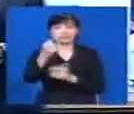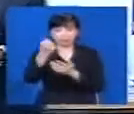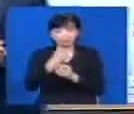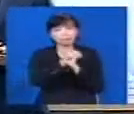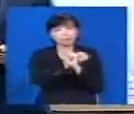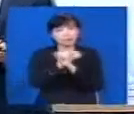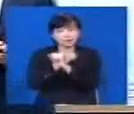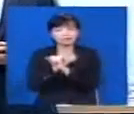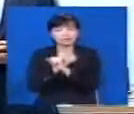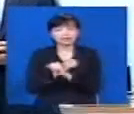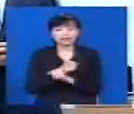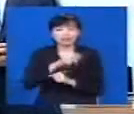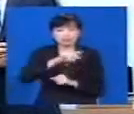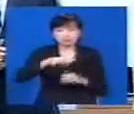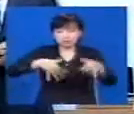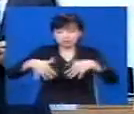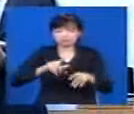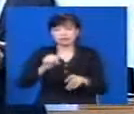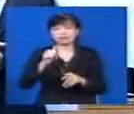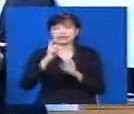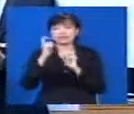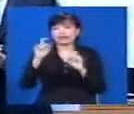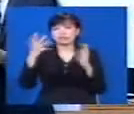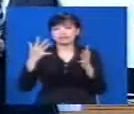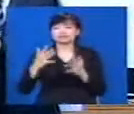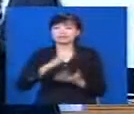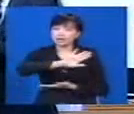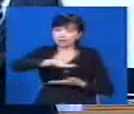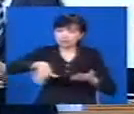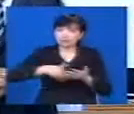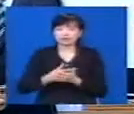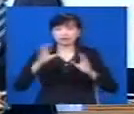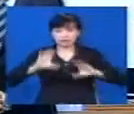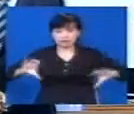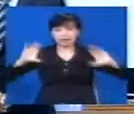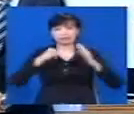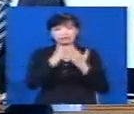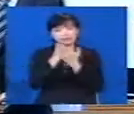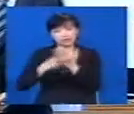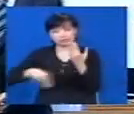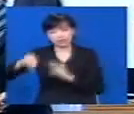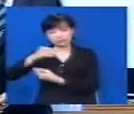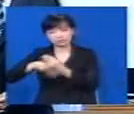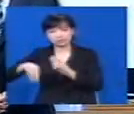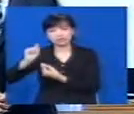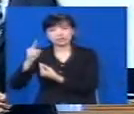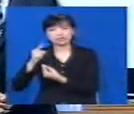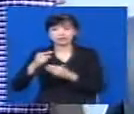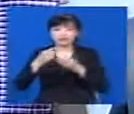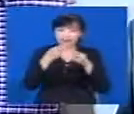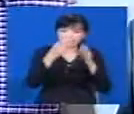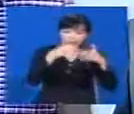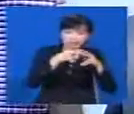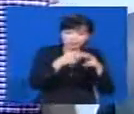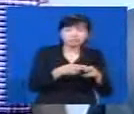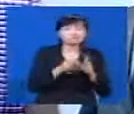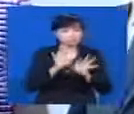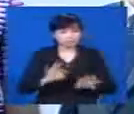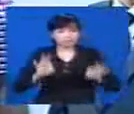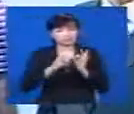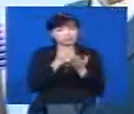องได้รับความปลอดภัยจากอุทกภัยน้ำท่วมทั้งหมดทั้งปวงรวมทั้งเรื่องของภาคธุรกิจเอกชนนั้นก็เป็นส่วนสำคัญที่จะต้องช่วยดูแลเพ